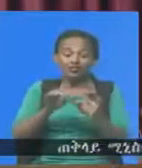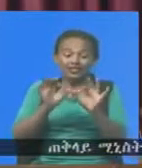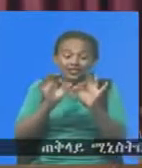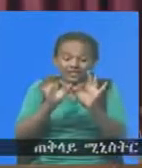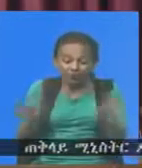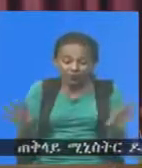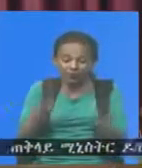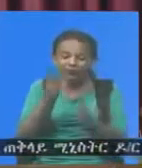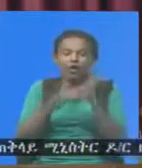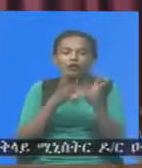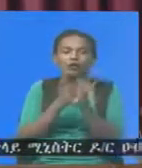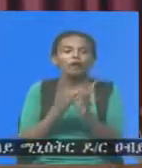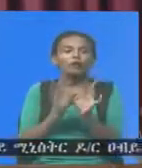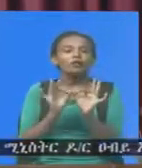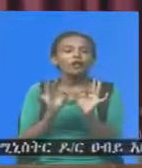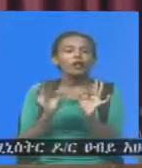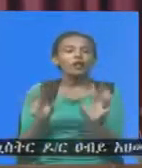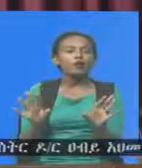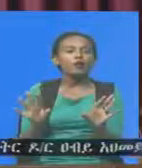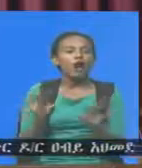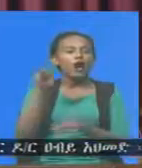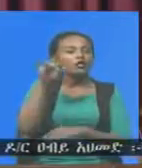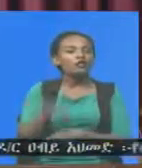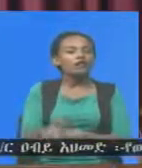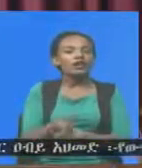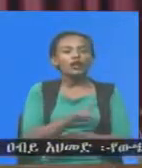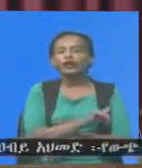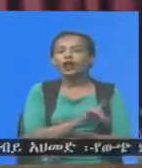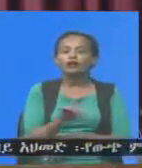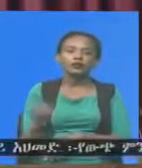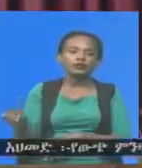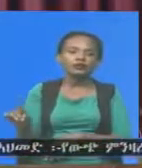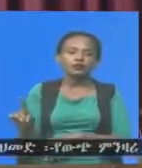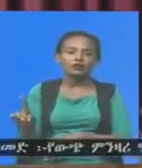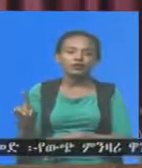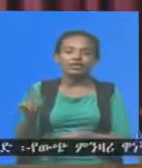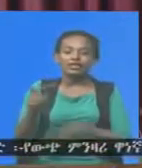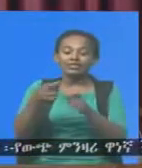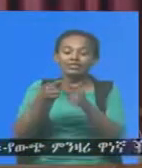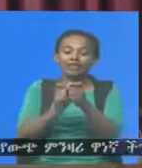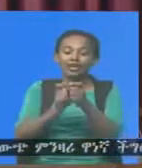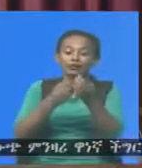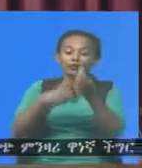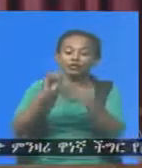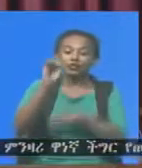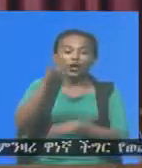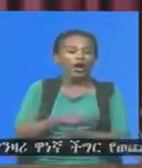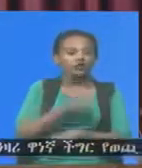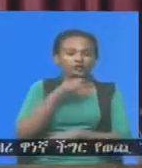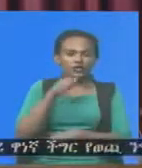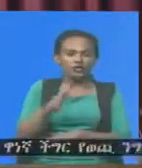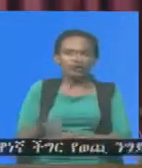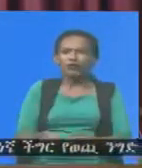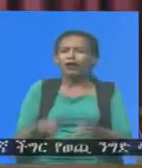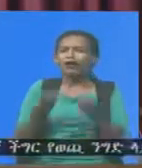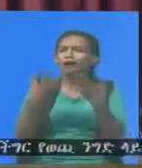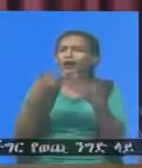ዓለም ላይም የለም። አስፈልጋ አይደለም ይሄ። ትኬት መሸጥ አያስፈልግም። በጣም በርካታ